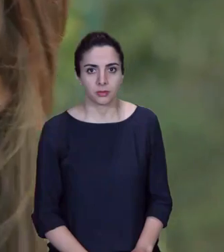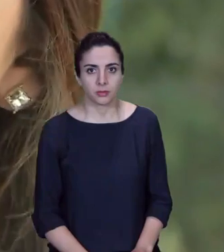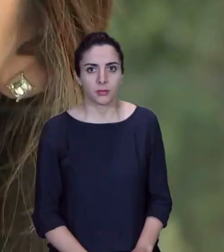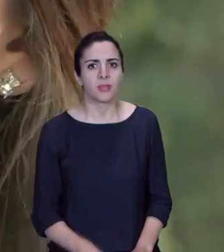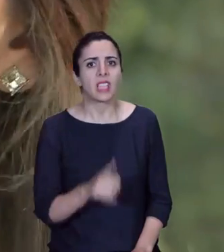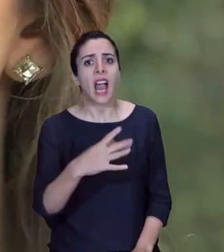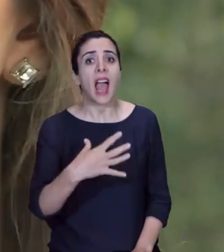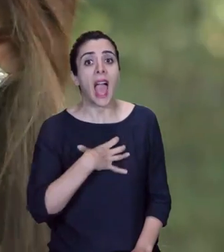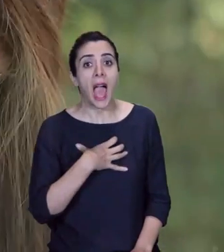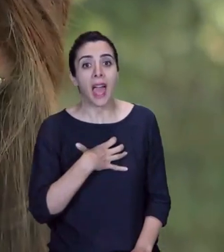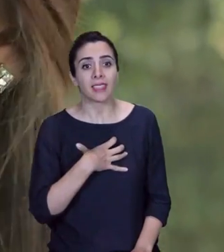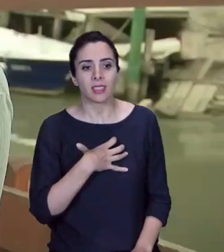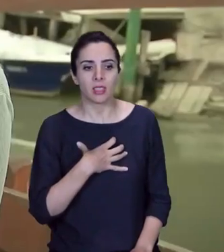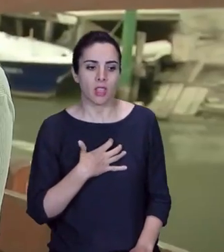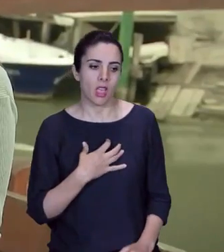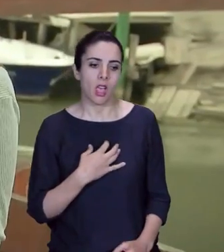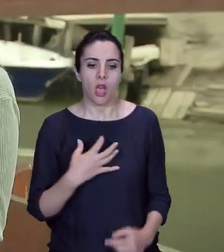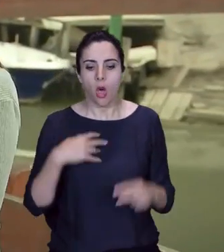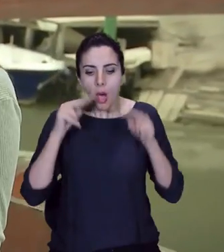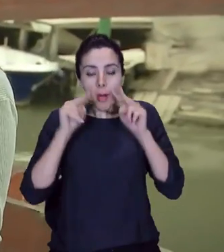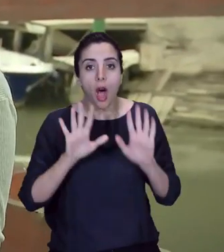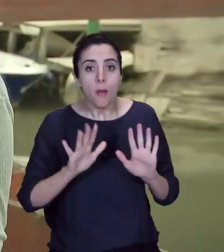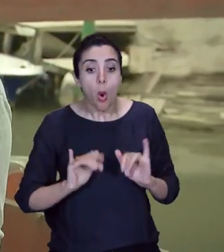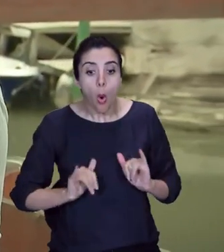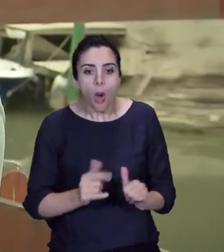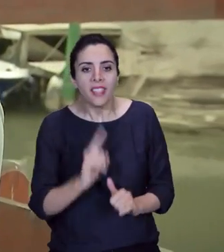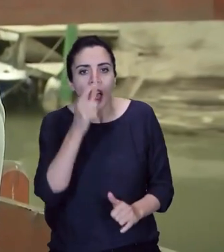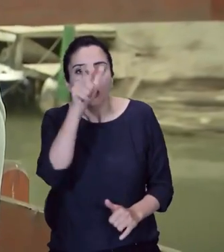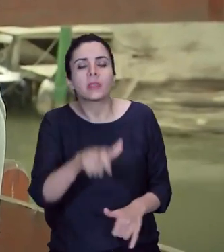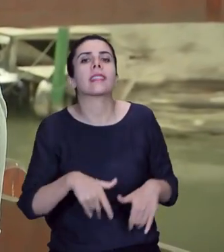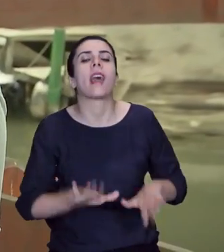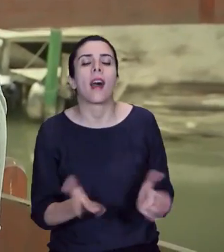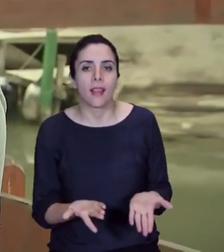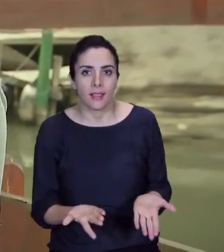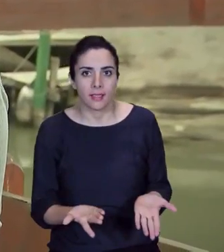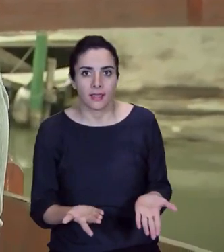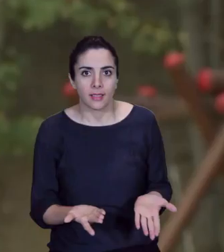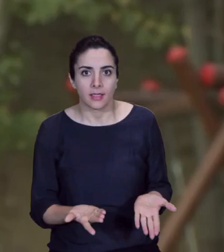Sen sadece kendi tarafından bakıyorsun. Ama bu oyun tek kişilik değil.